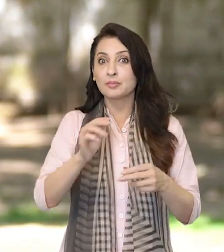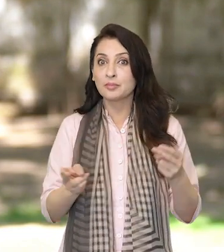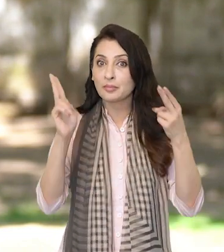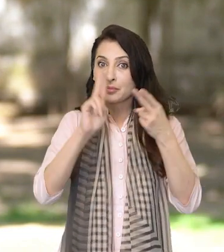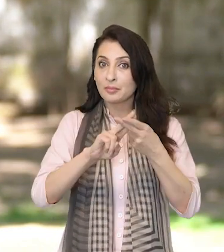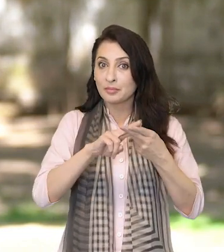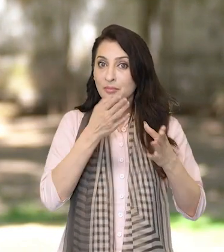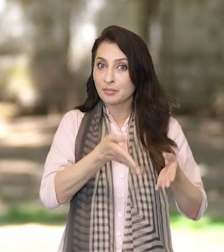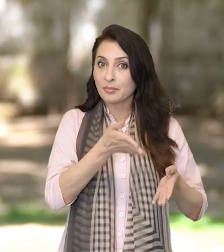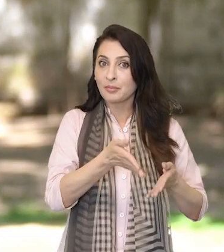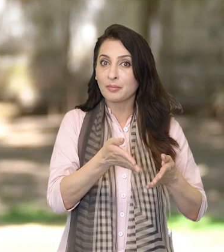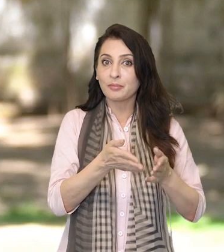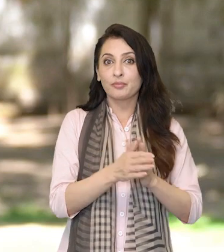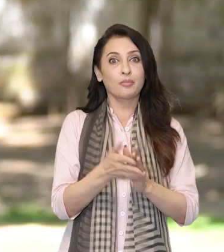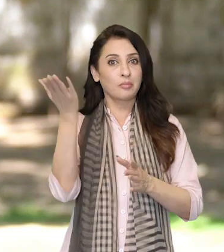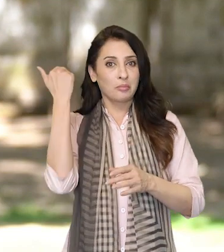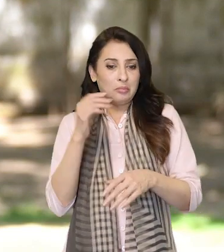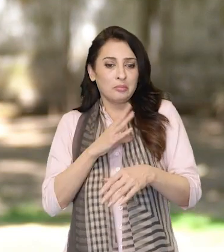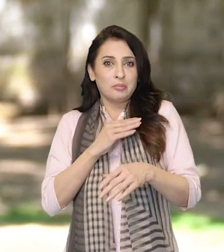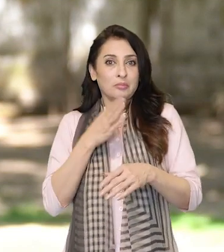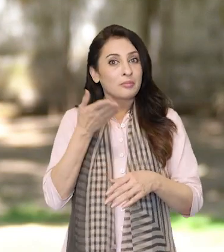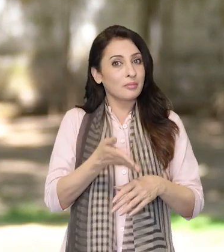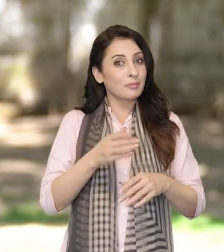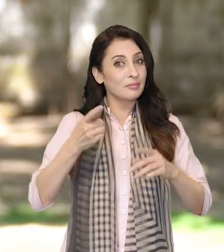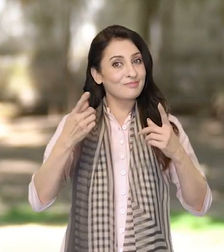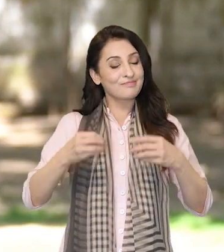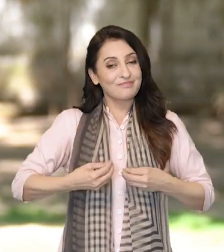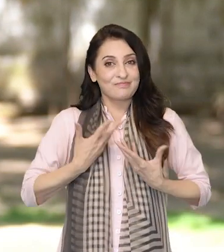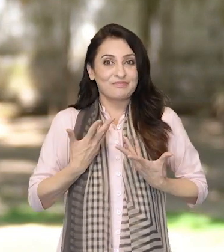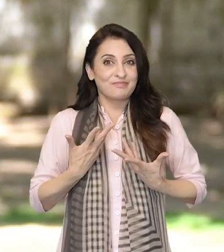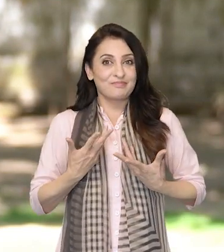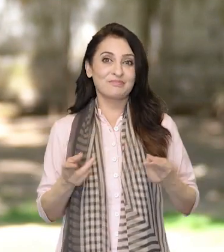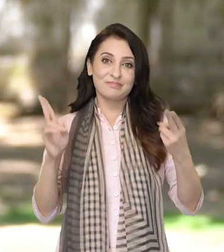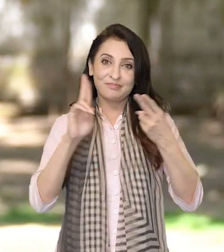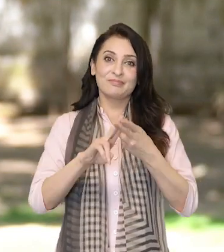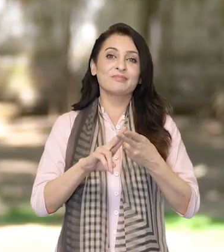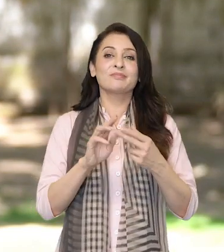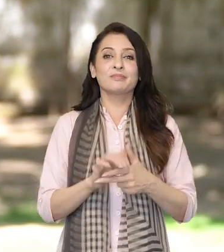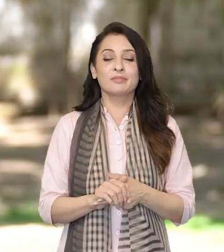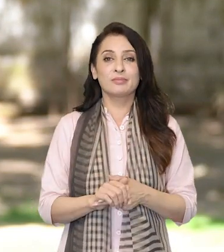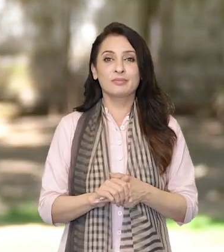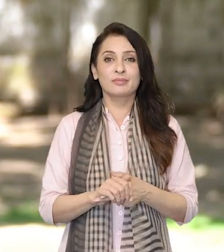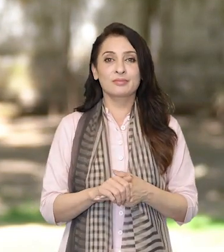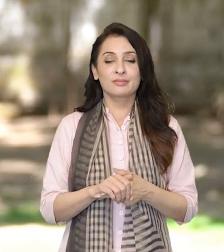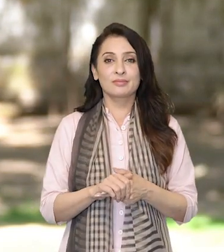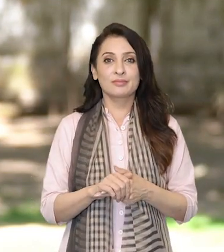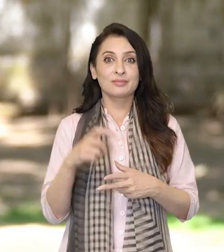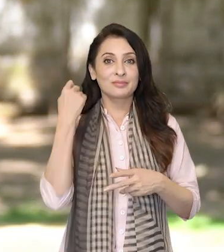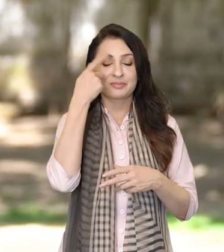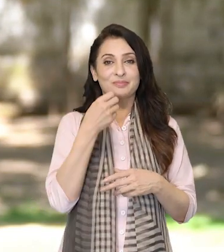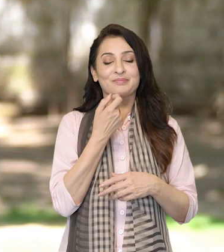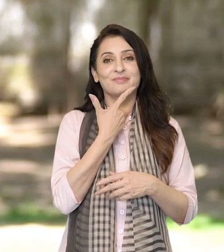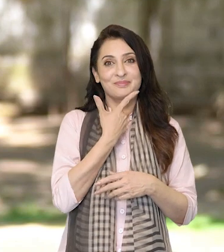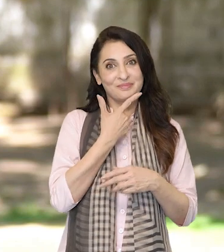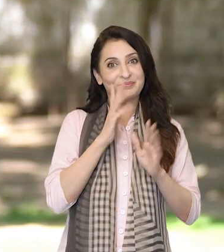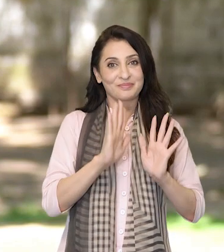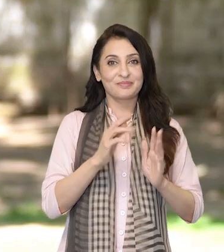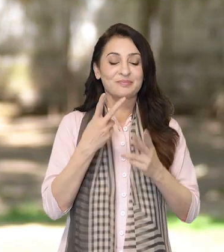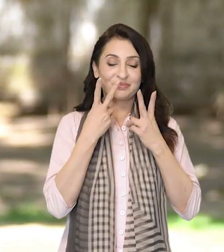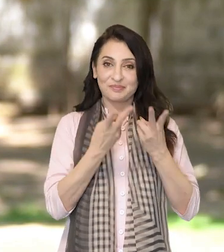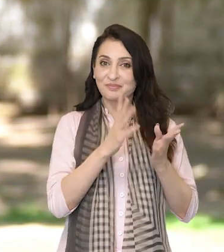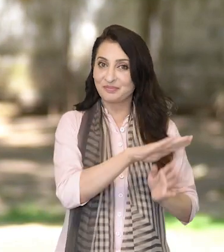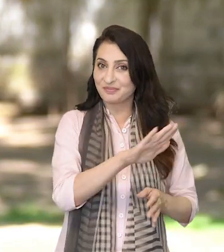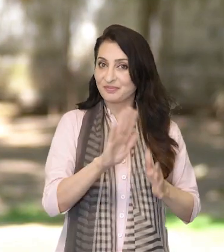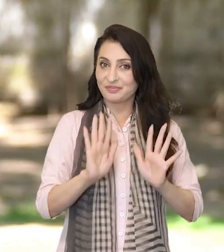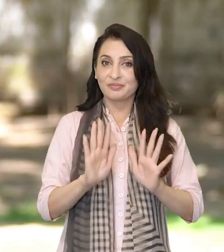है। उनको जब आप मिलते हैं तो पहले जैसे वो थोड़े सहमे हुए होते थे, अब उनके पास जाते हैं तो वो ख़ुद खुशी से हमसे मिलते हैं,